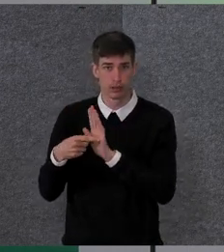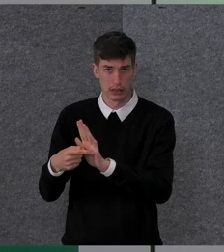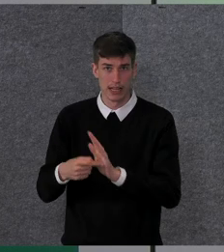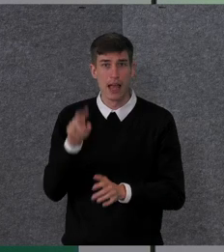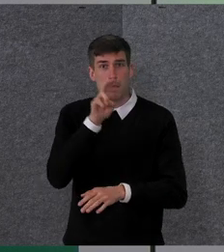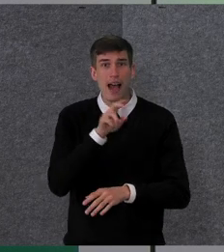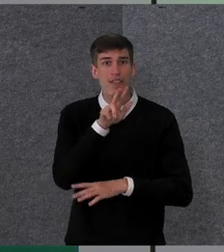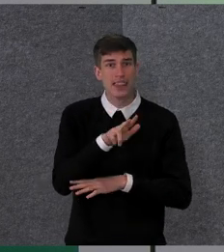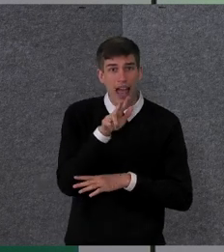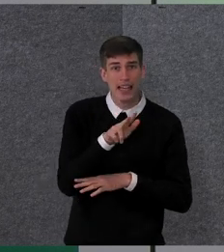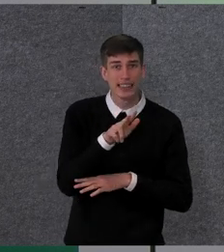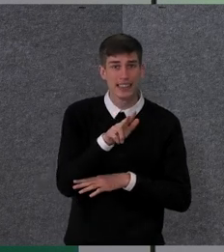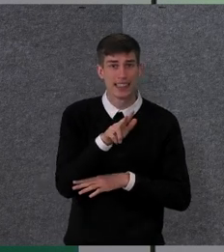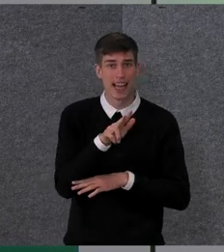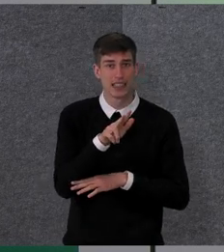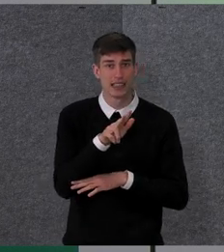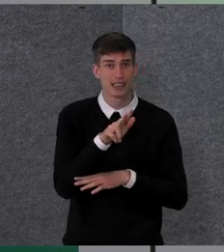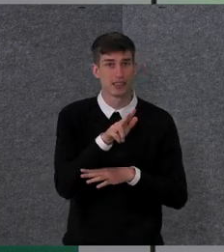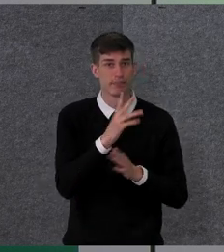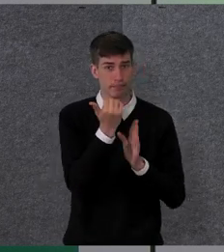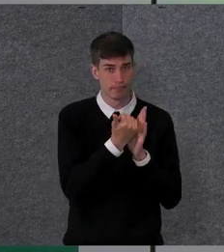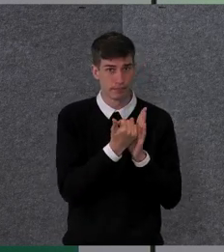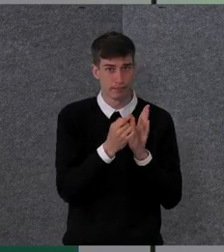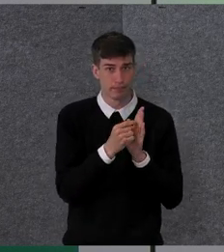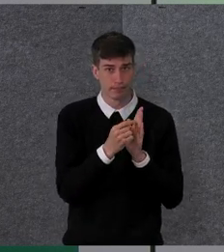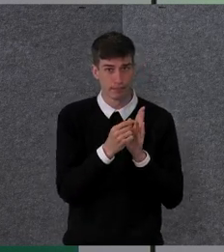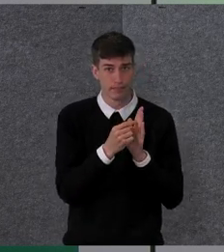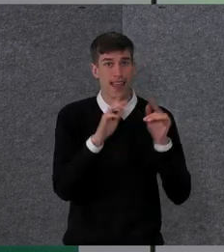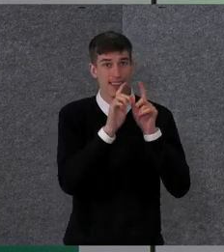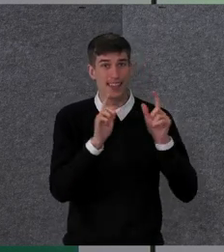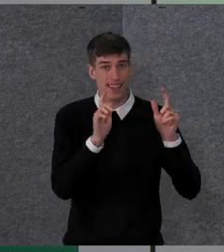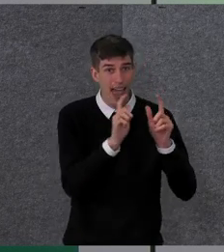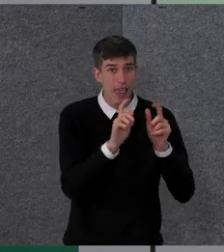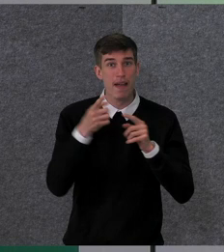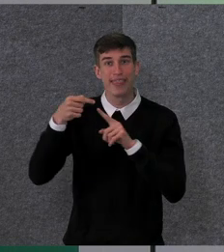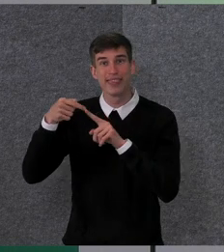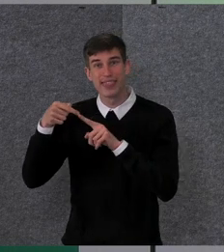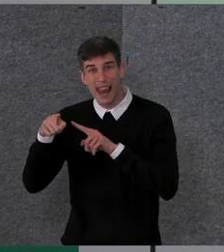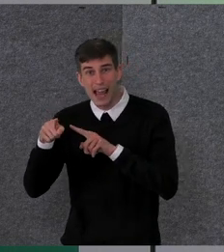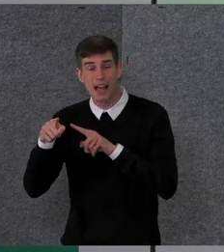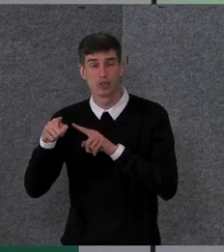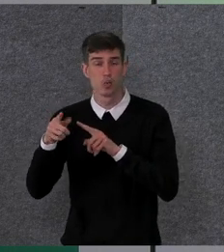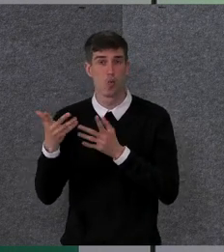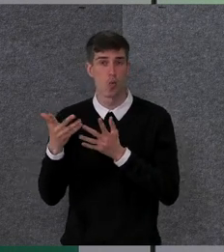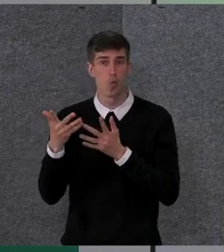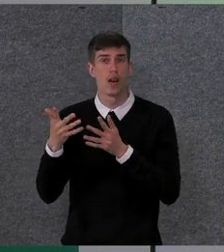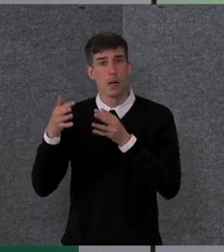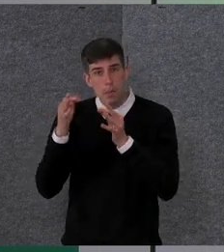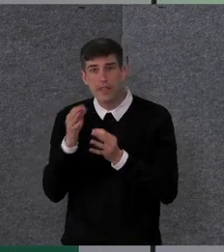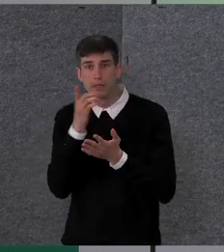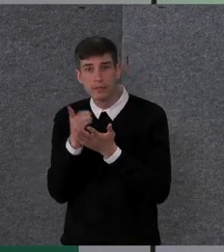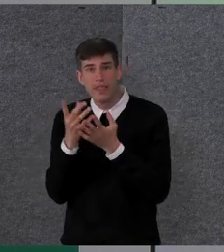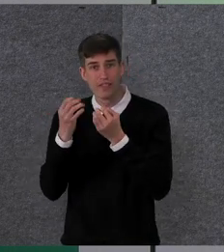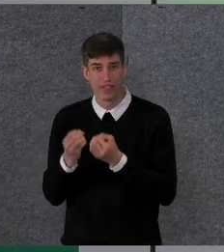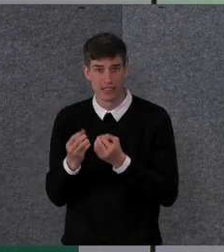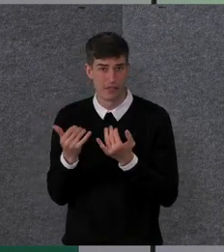Paragraph 13 unserer Satzung dahingehend, dass wie wir Gremien und Delegationen konsequent quotieren und